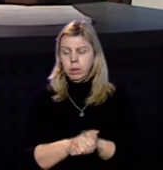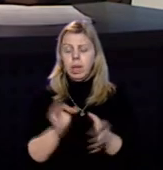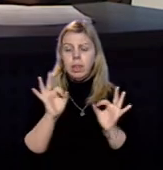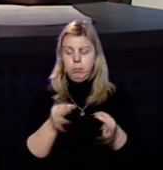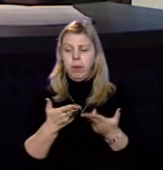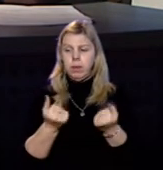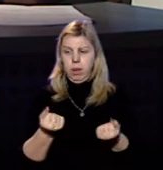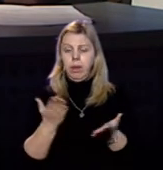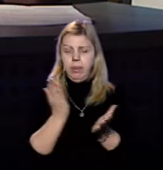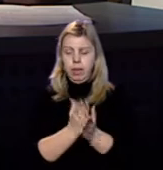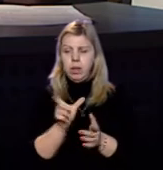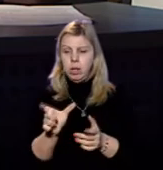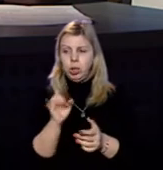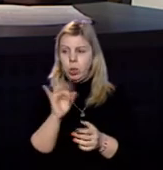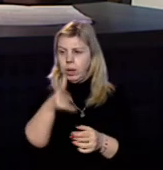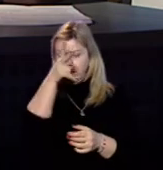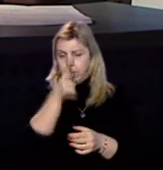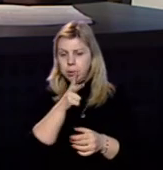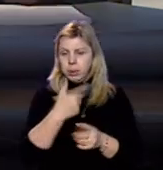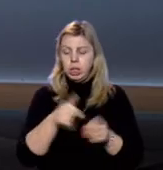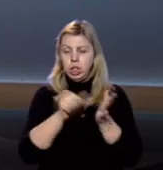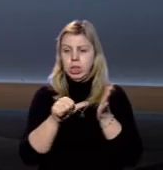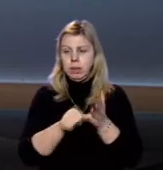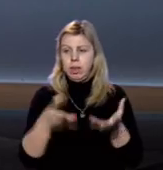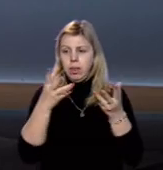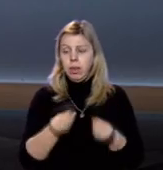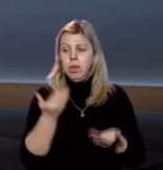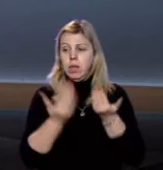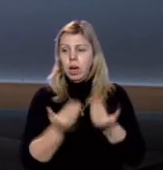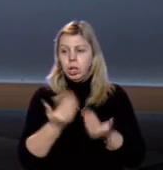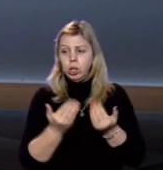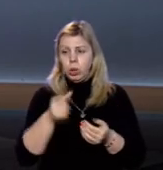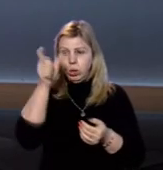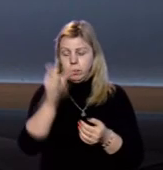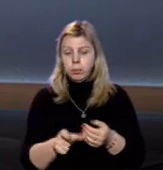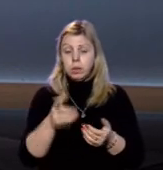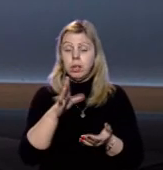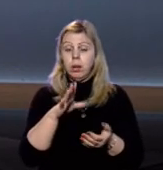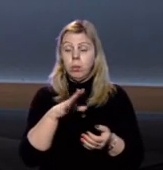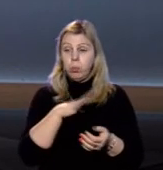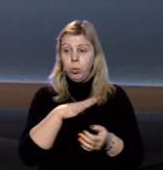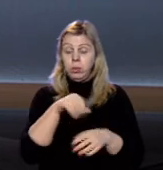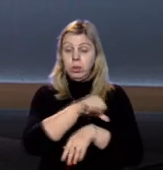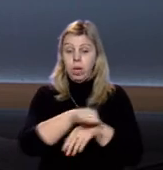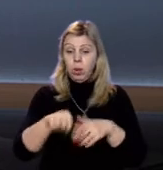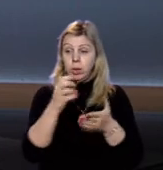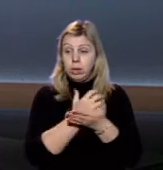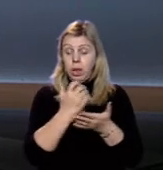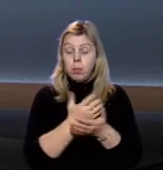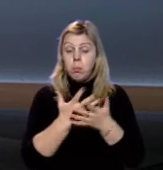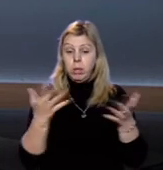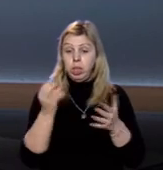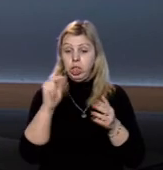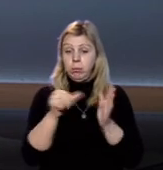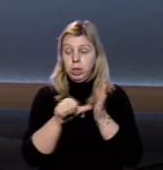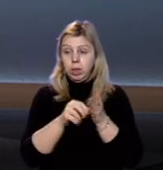Насправді так, є термін, але це не 3 місяці, це 60 днів. Якщо громадянин перебував за кордоном терміном більш ніж